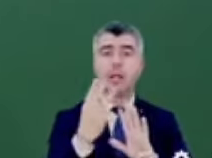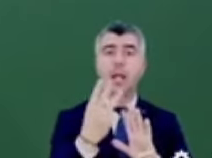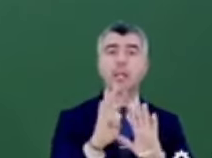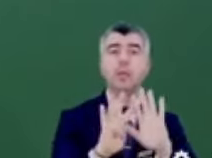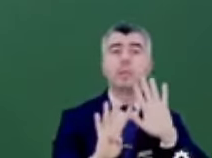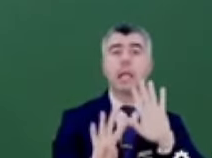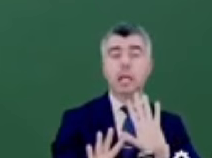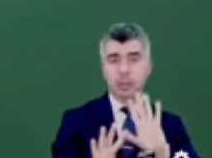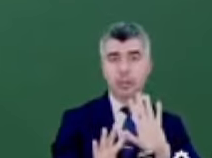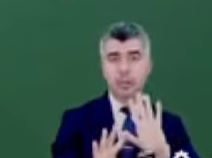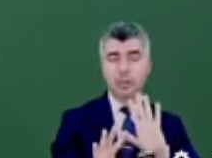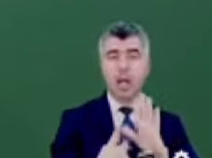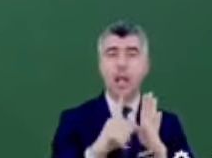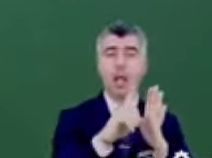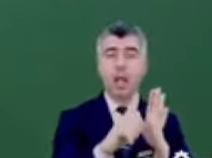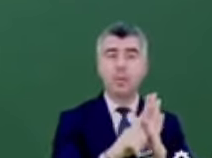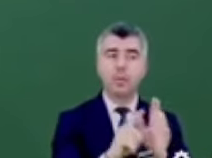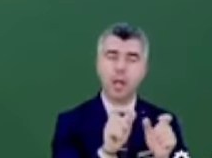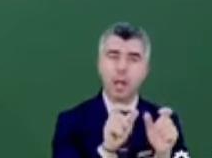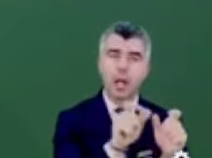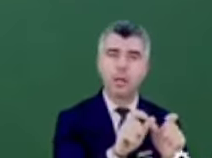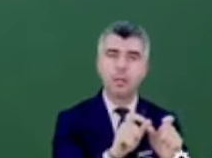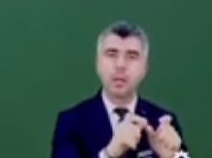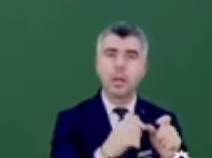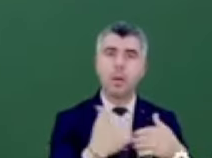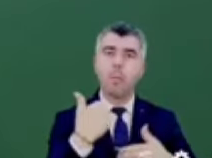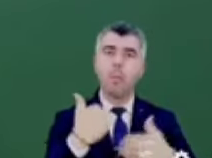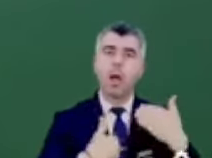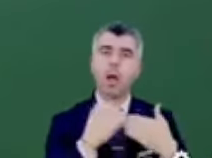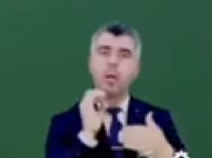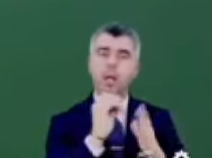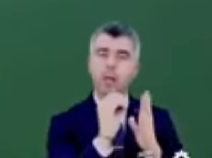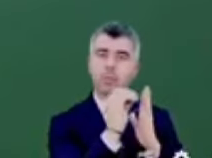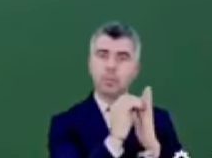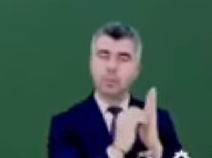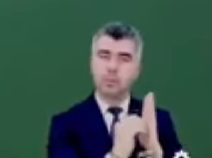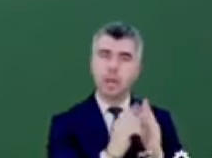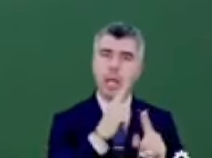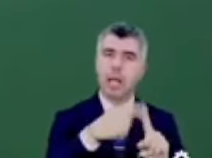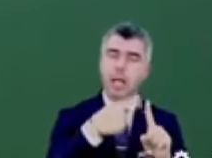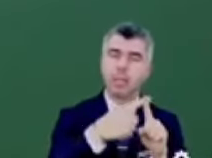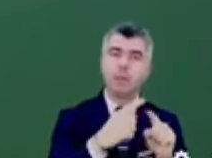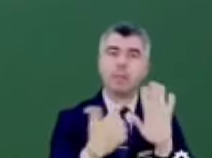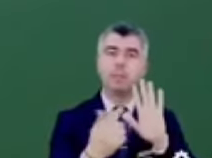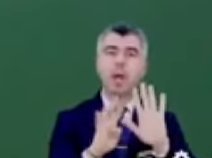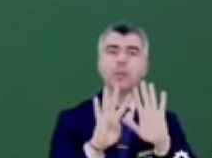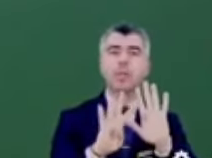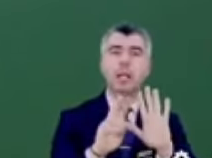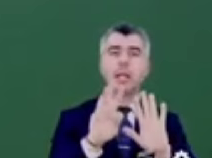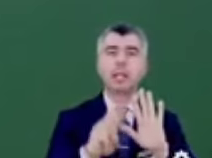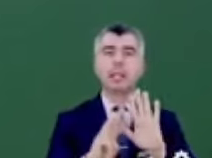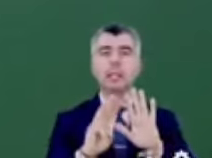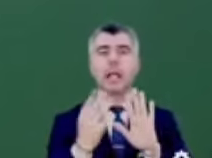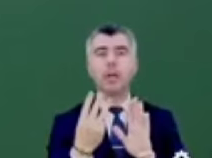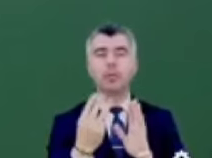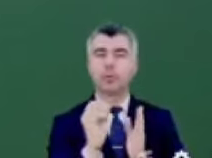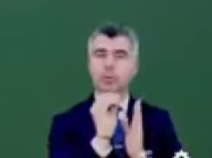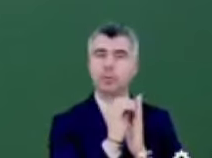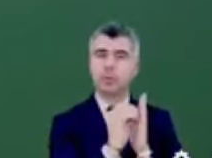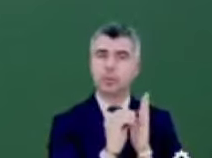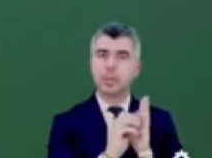واللي هو القانون الرعايه الاجتماعيه للاشخاص في وضعيه اعاقه بالاضافه طبعا لقانون 97 13 اللي كان تنصيص فيه في الماده